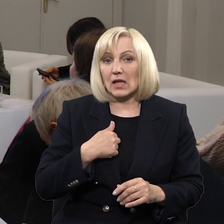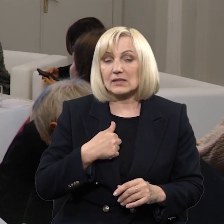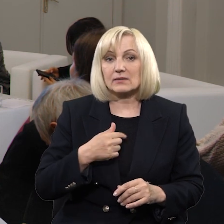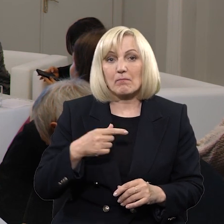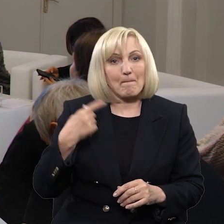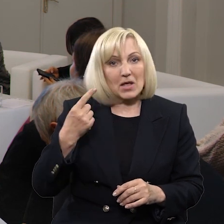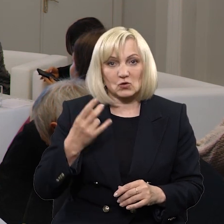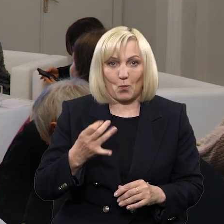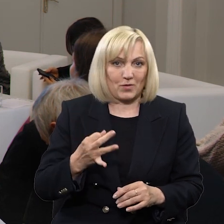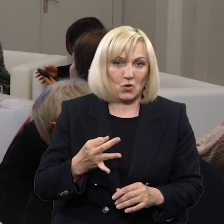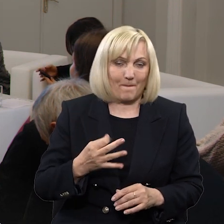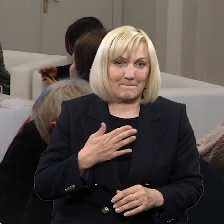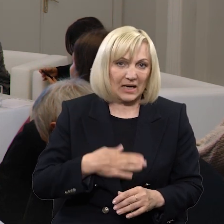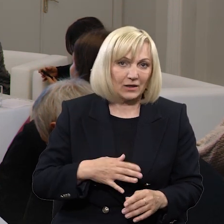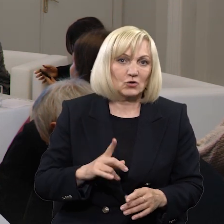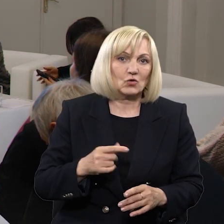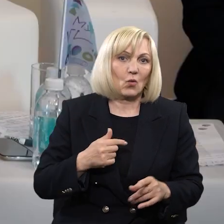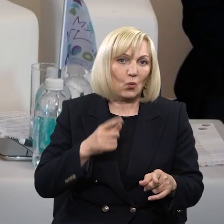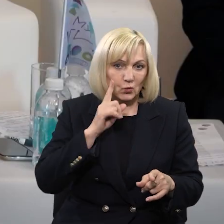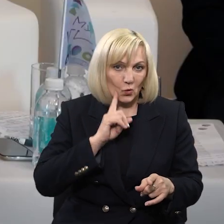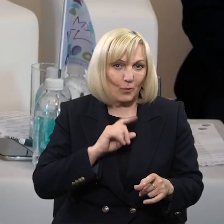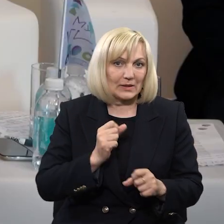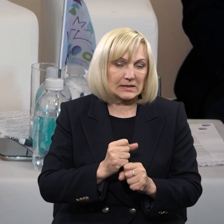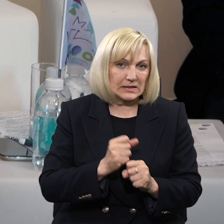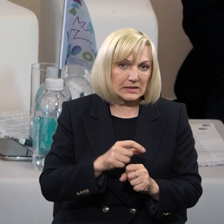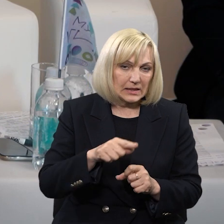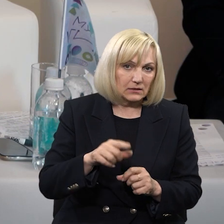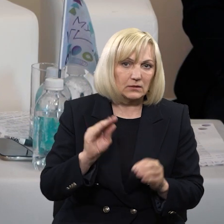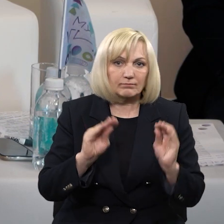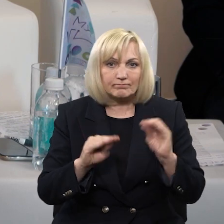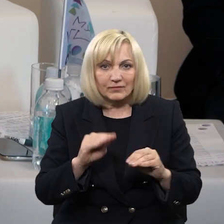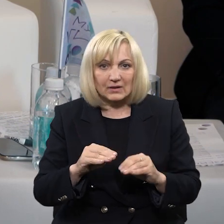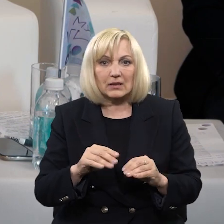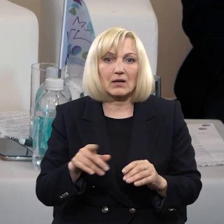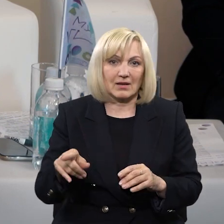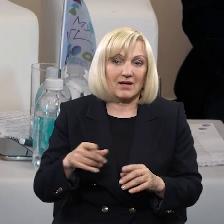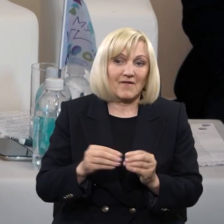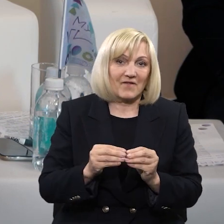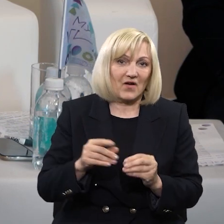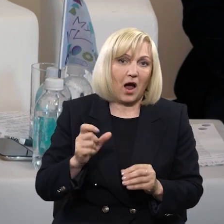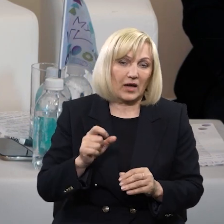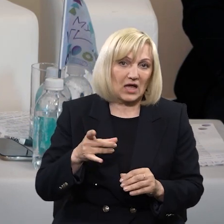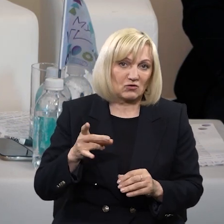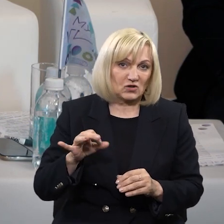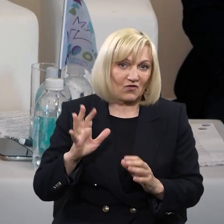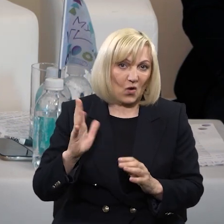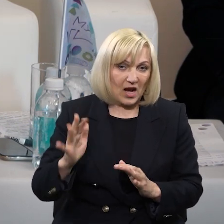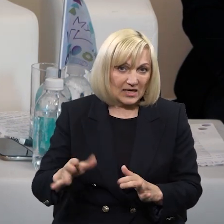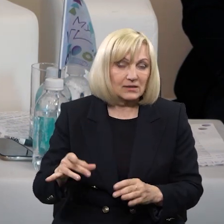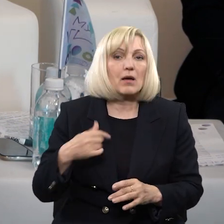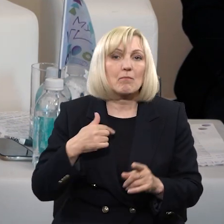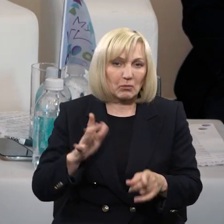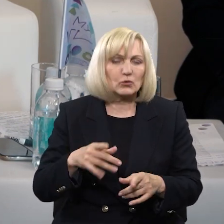безумно приятно что очень удобная для нас сделана тоже админка тем же самым агентством лес и Конечно мы будем работать